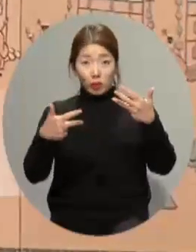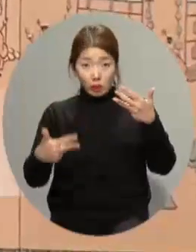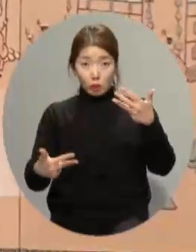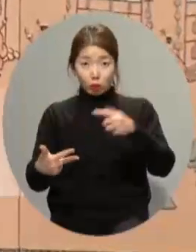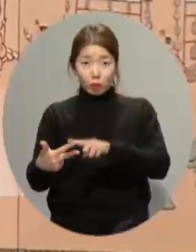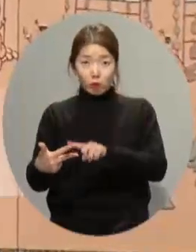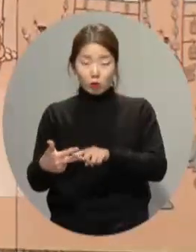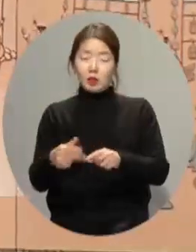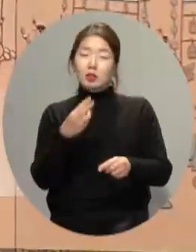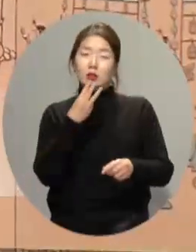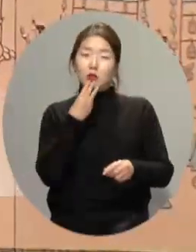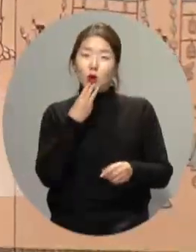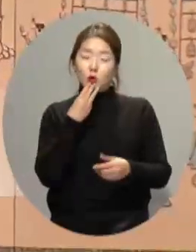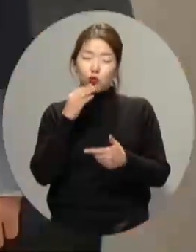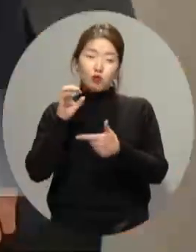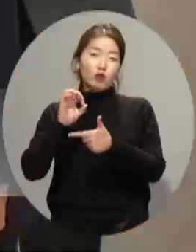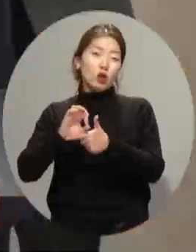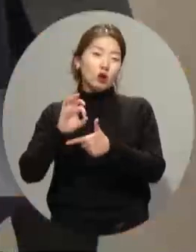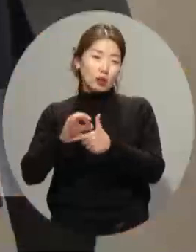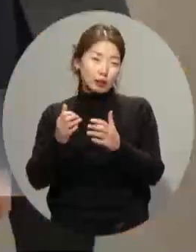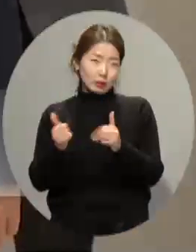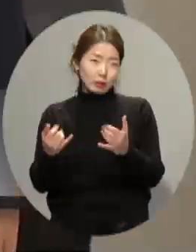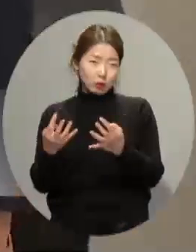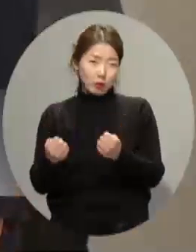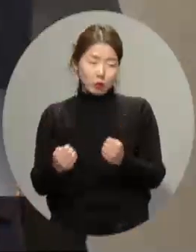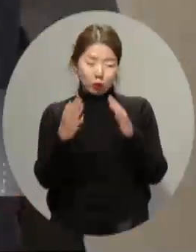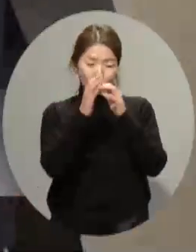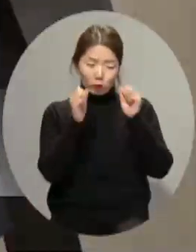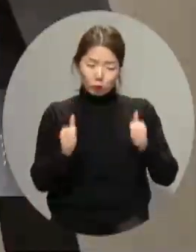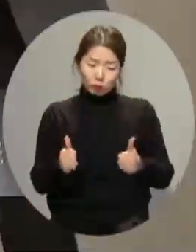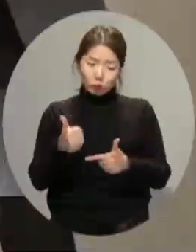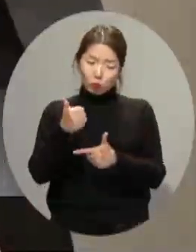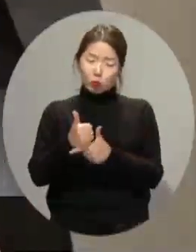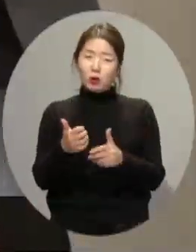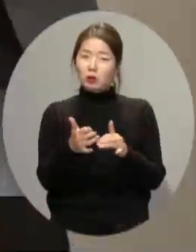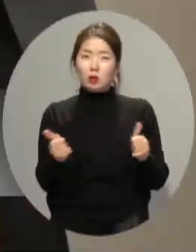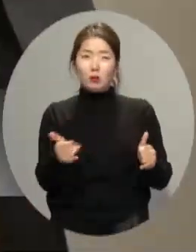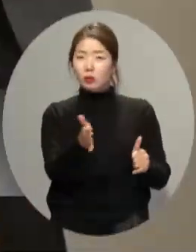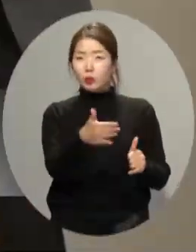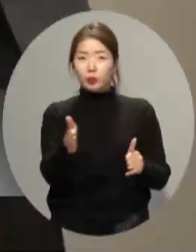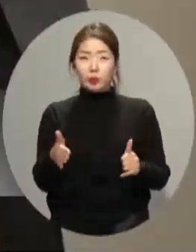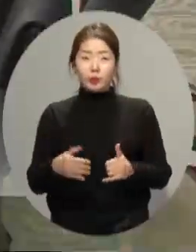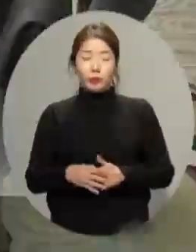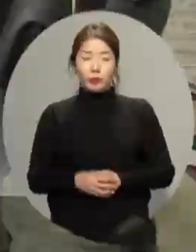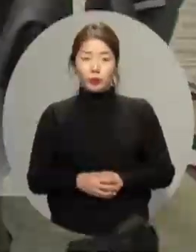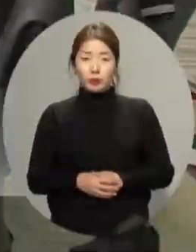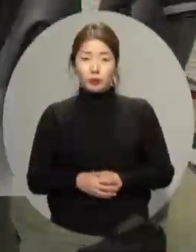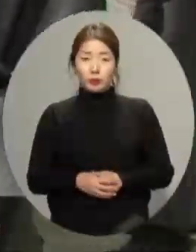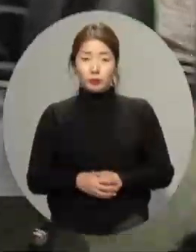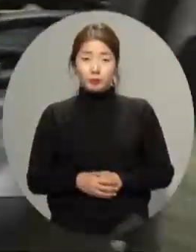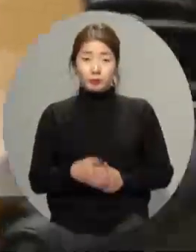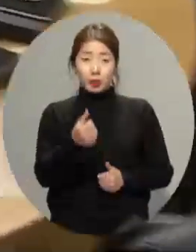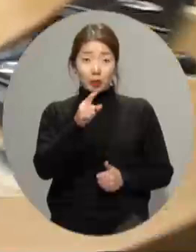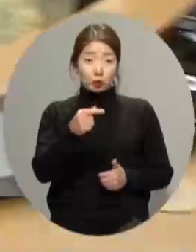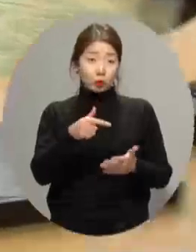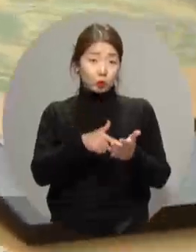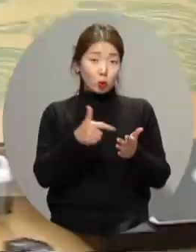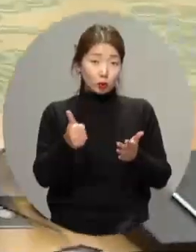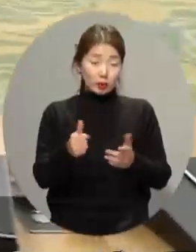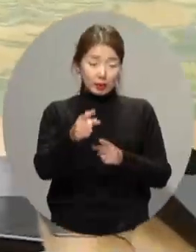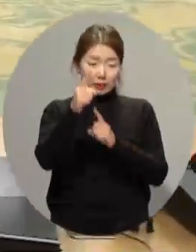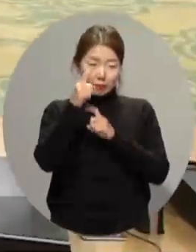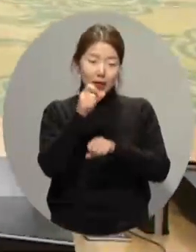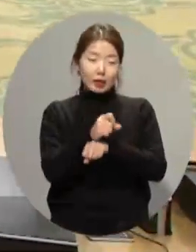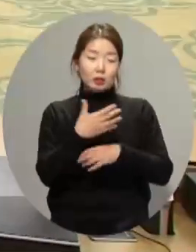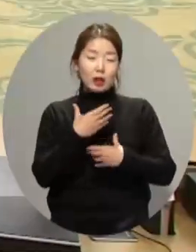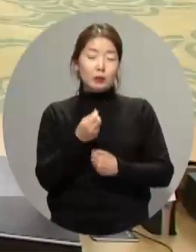7명이 서울이나 영남 출신이고 전북 등 호남 출신 인사는 명단에 없었습니다. 한덕수 총리와 이상민